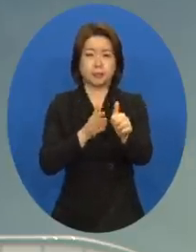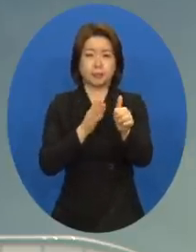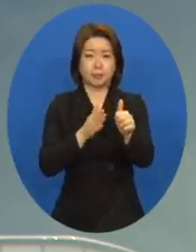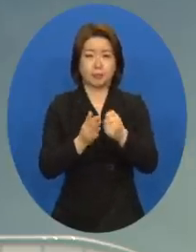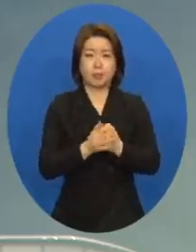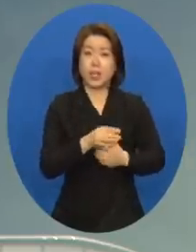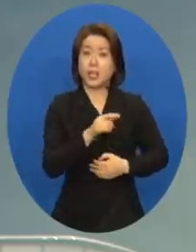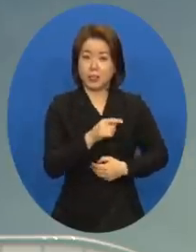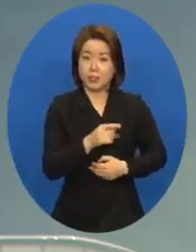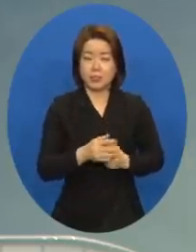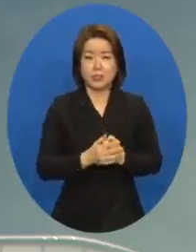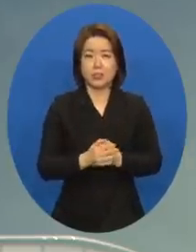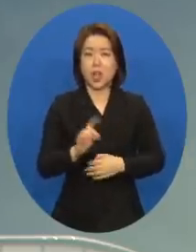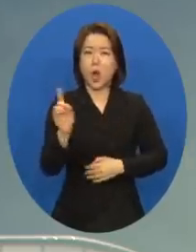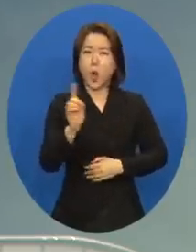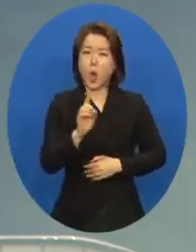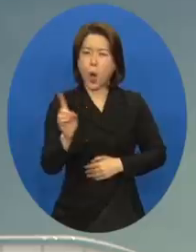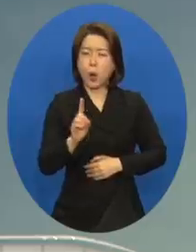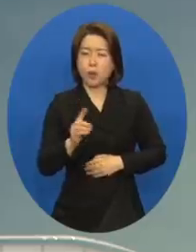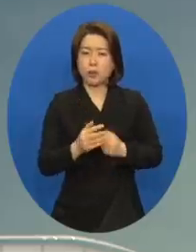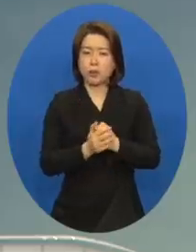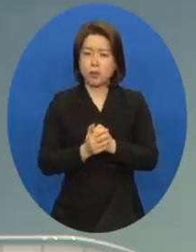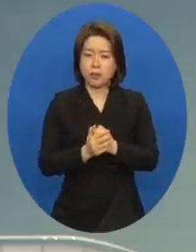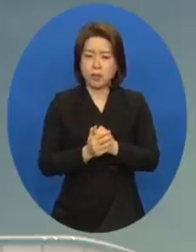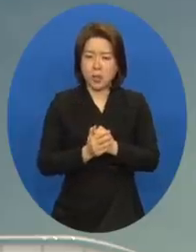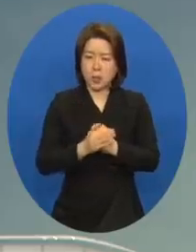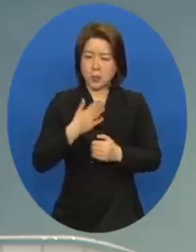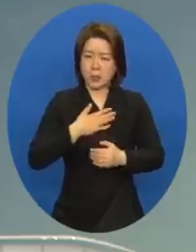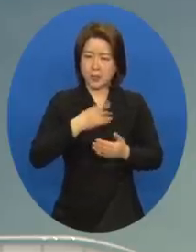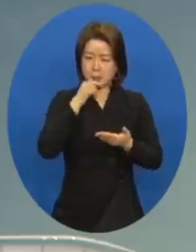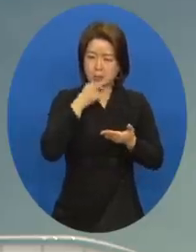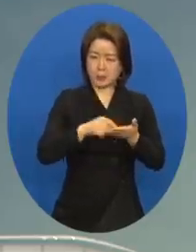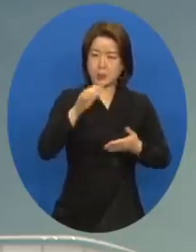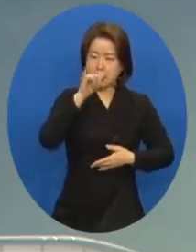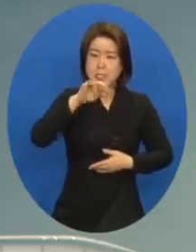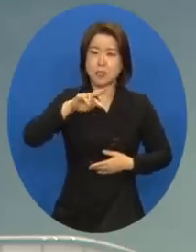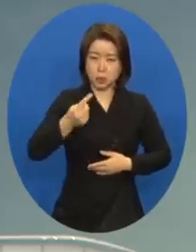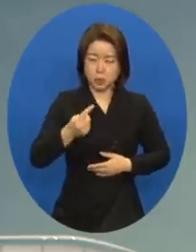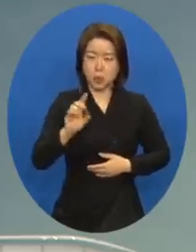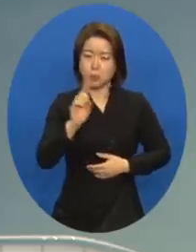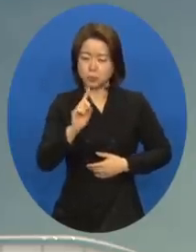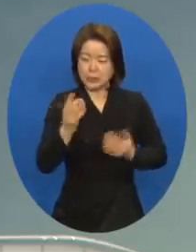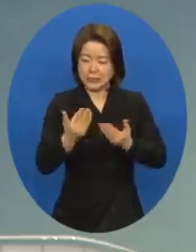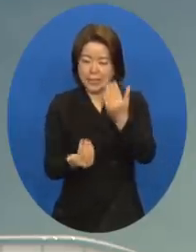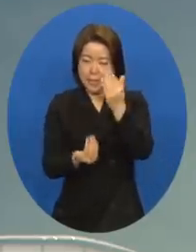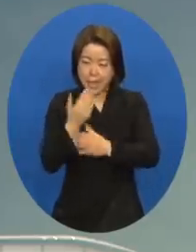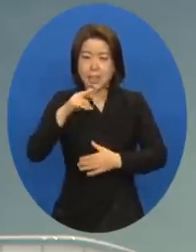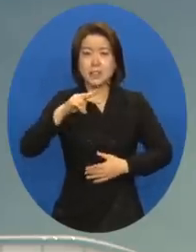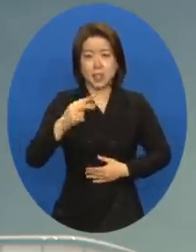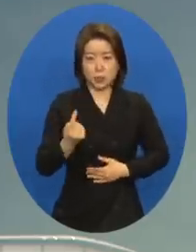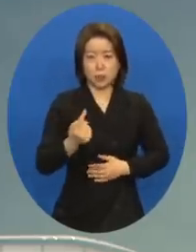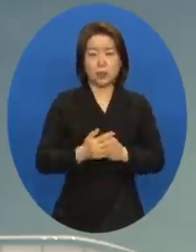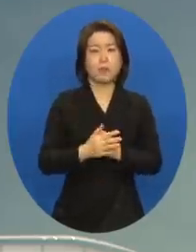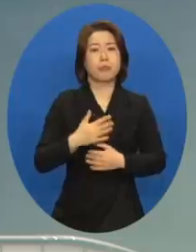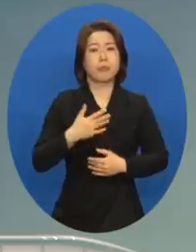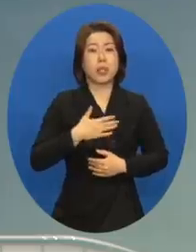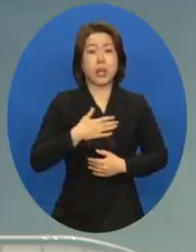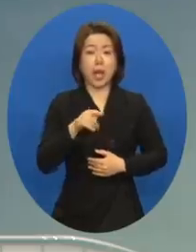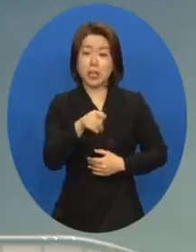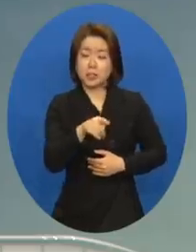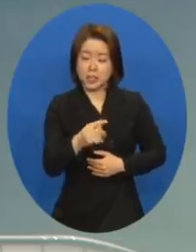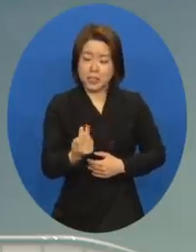그것이 어떤 해가 될지라도 우리에게 어떤 일이 일어날지라도 우리가 살